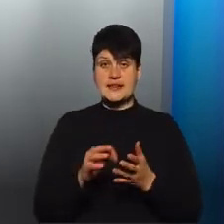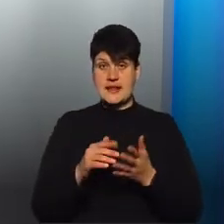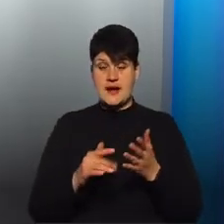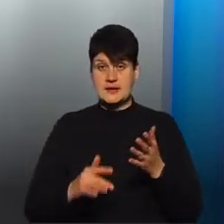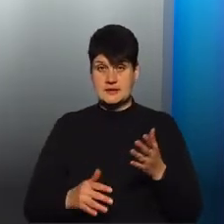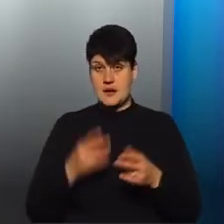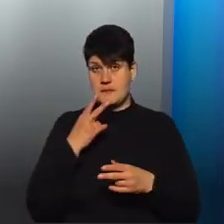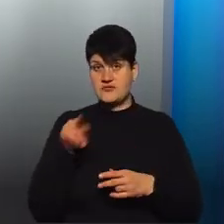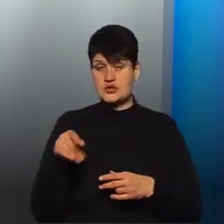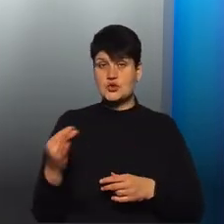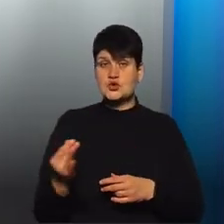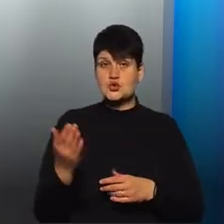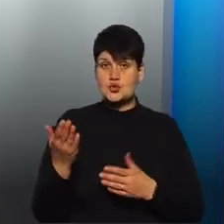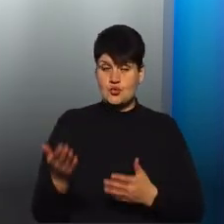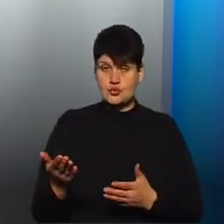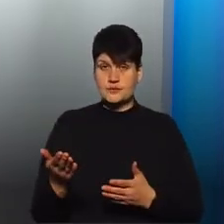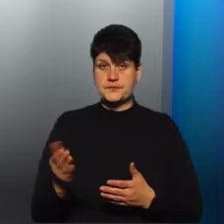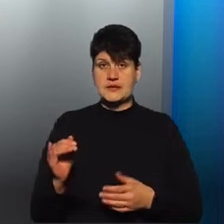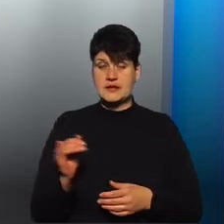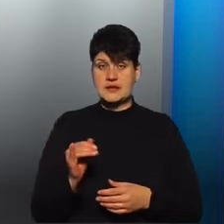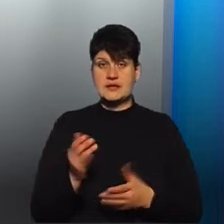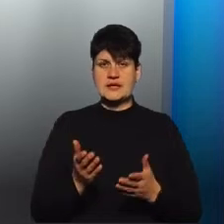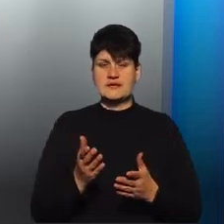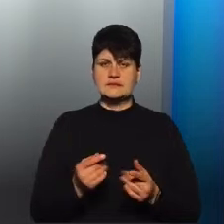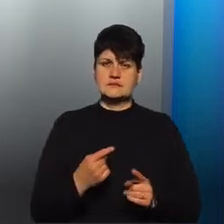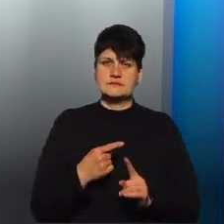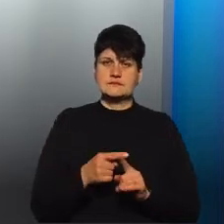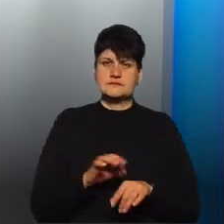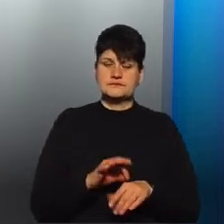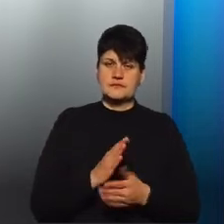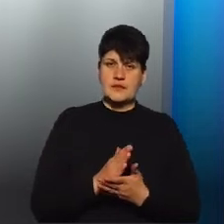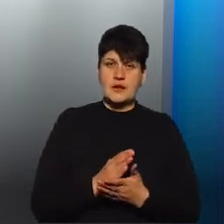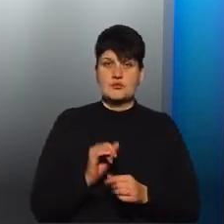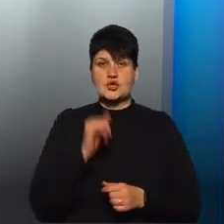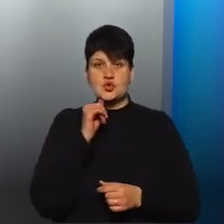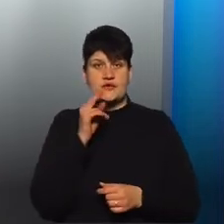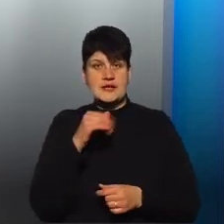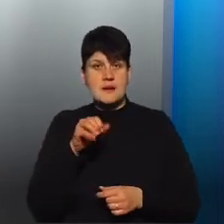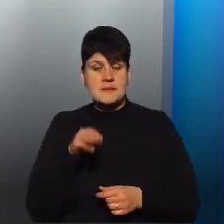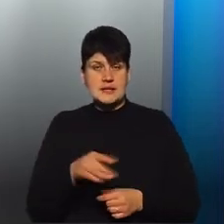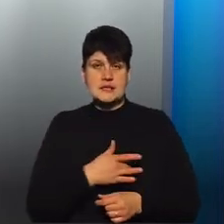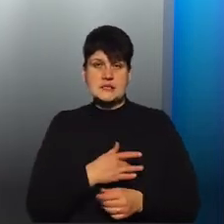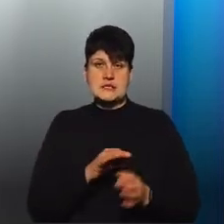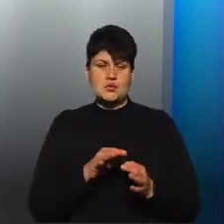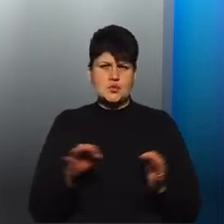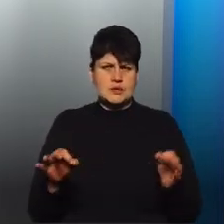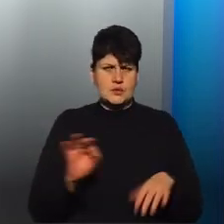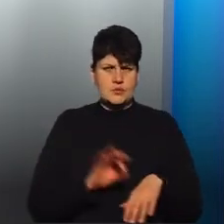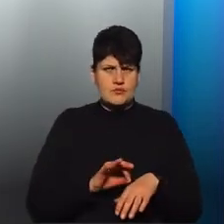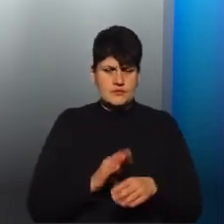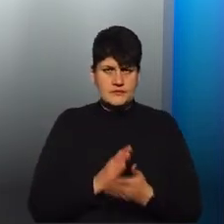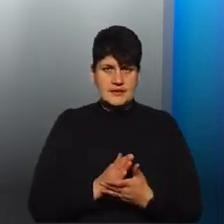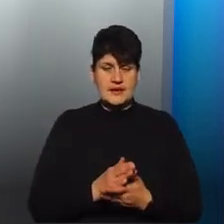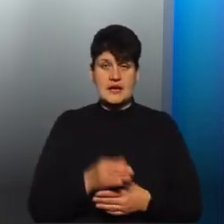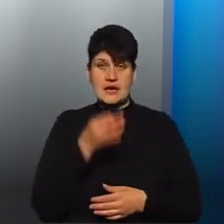історію, все-таки, який у вас супутніч, це, не дай Боже, якийсь цукровий діабет чи серцево-судинні. Розумієте, лікарський засіб, він ж попадає,